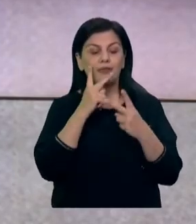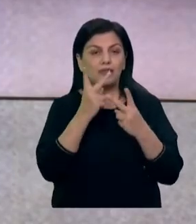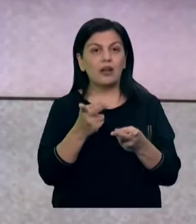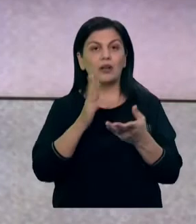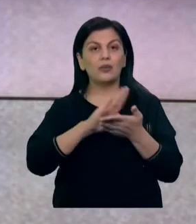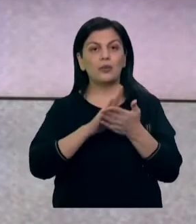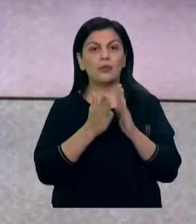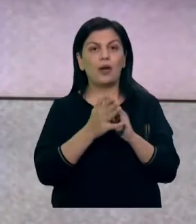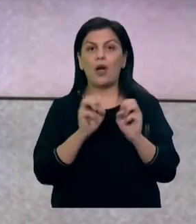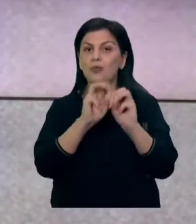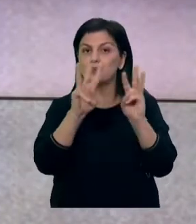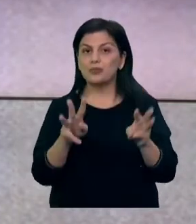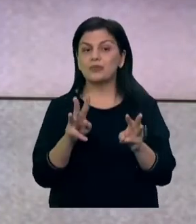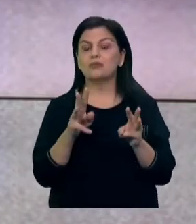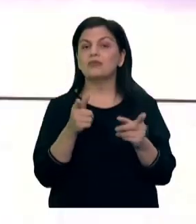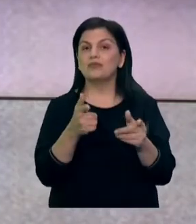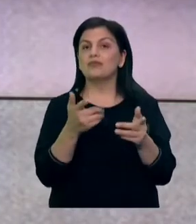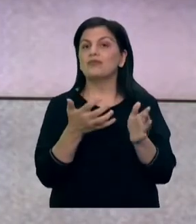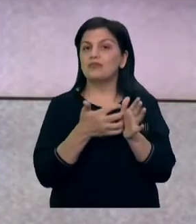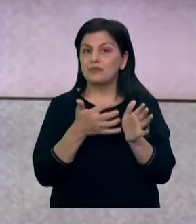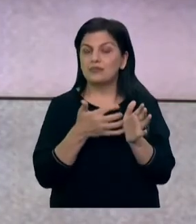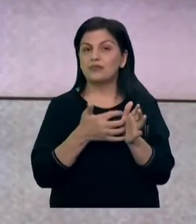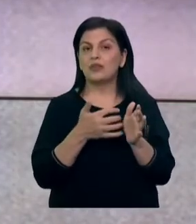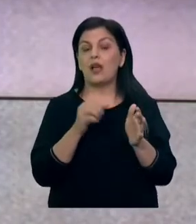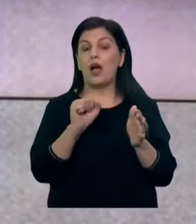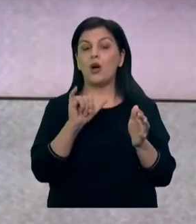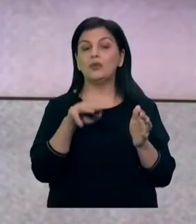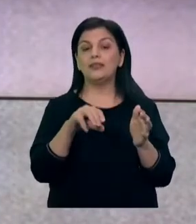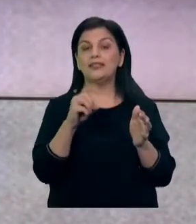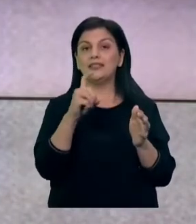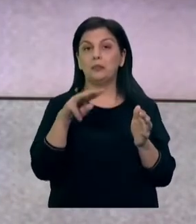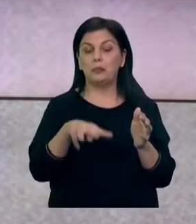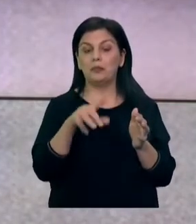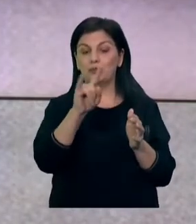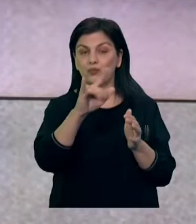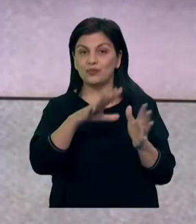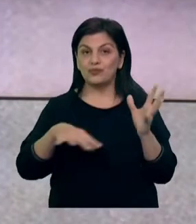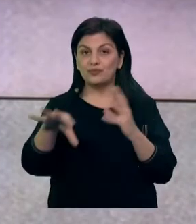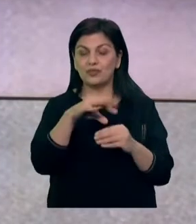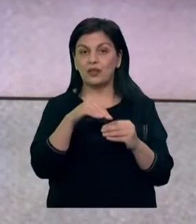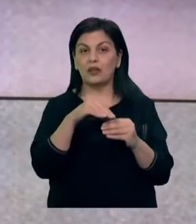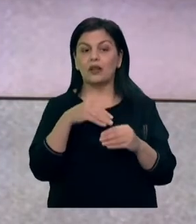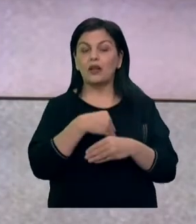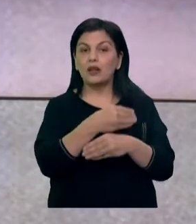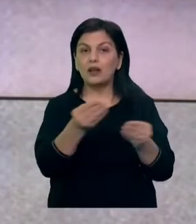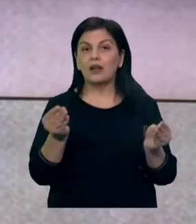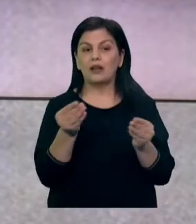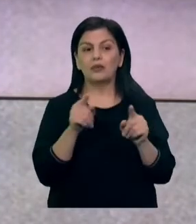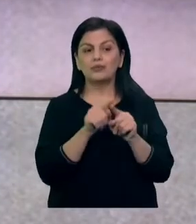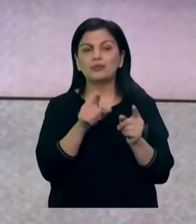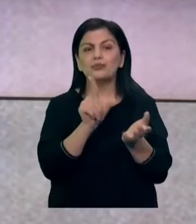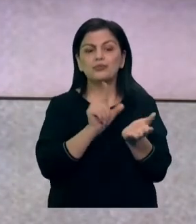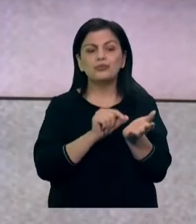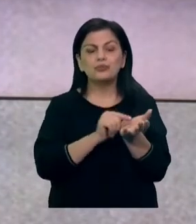qaldırılması istiqamətində adımlar atmaq lazımdır. Autizm sindromu daşıyan uşaqlara verilən çox simvolik müavinət